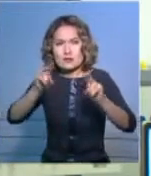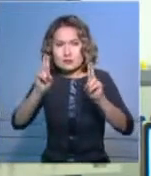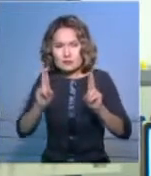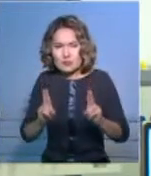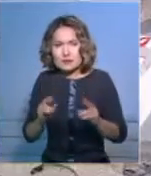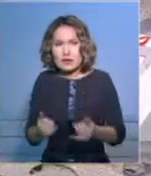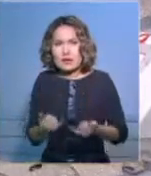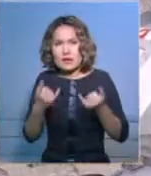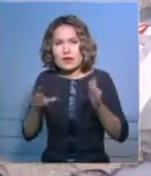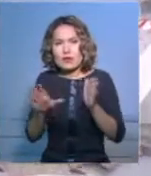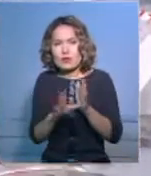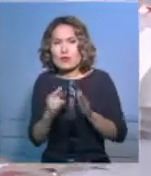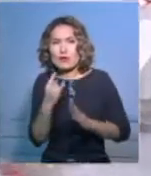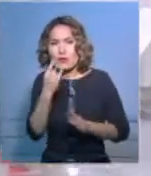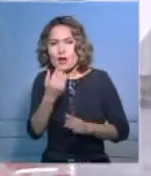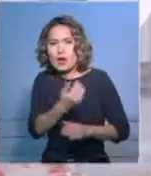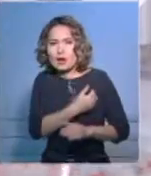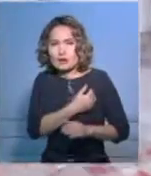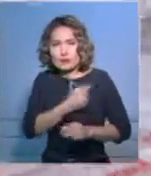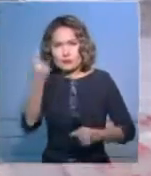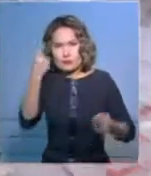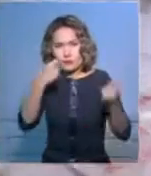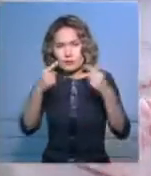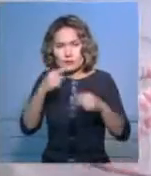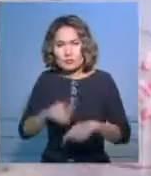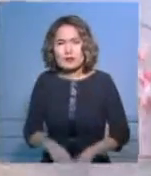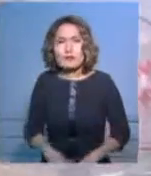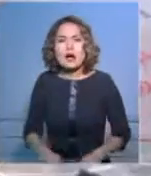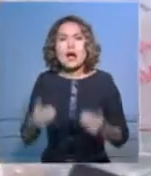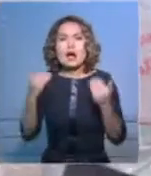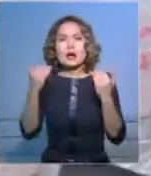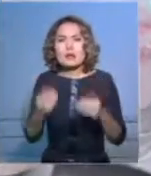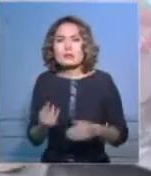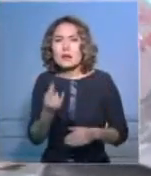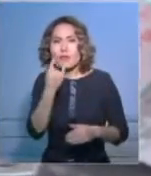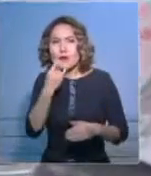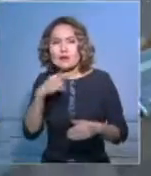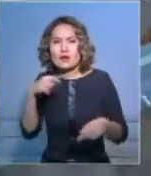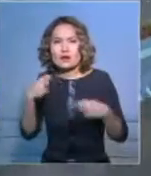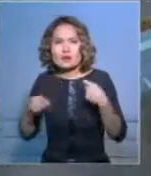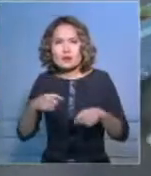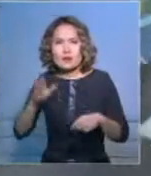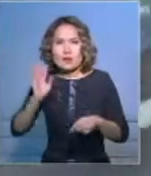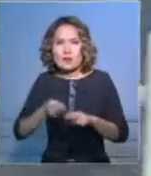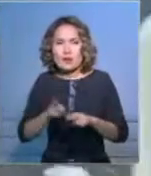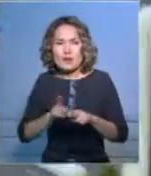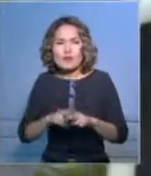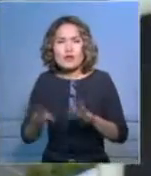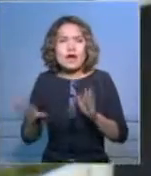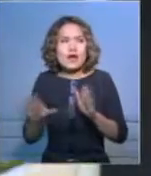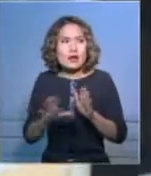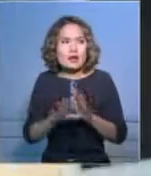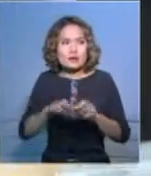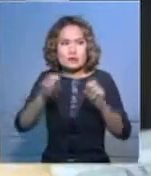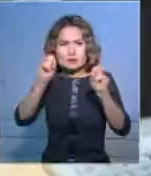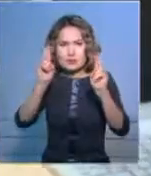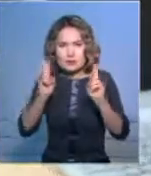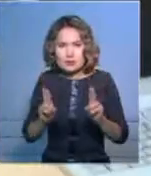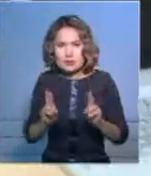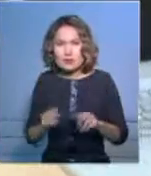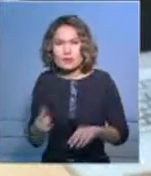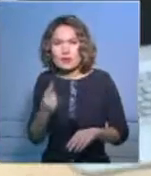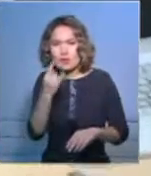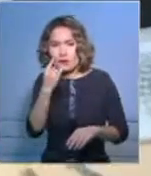батарея жасағымыз келеді. Пилоттық жобадағы батареялар бүгінде сатылымға түсті. Келесі қадам электромобильдерге арналған батарея саудасын бірізге